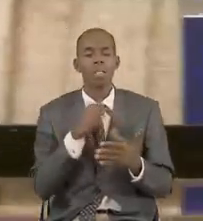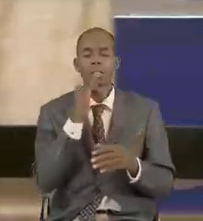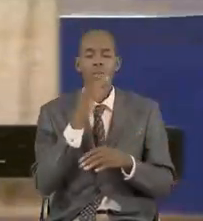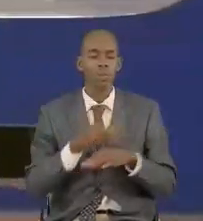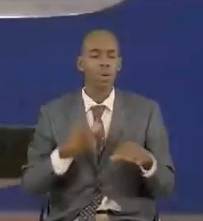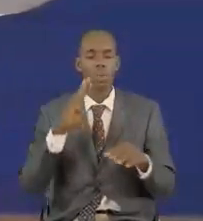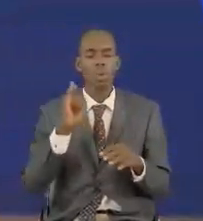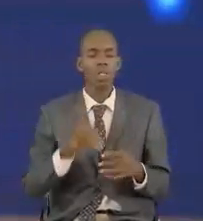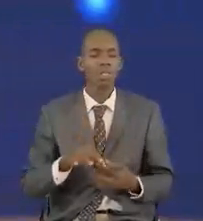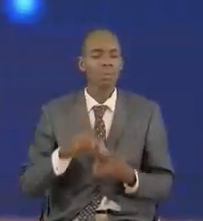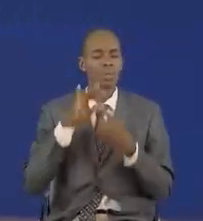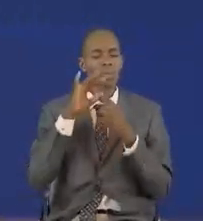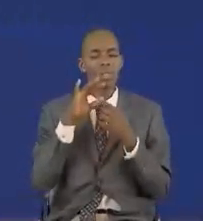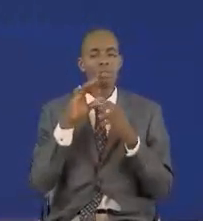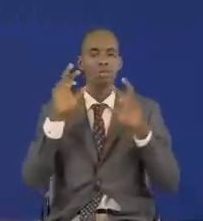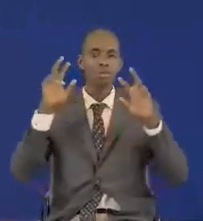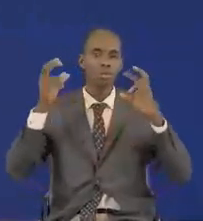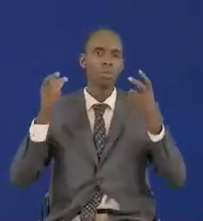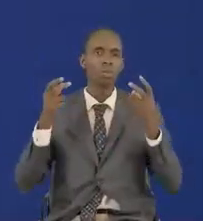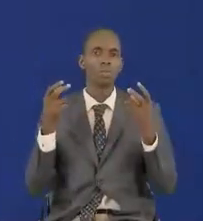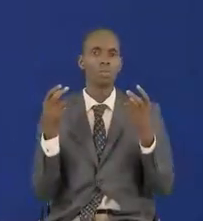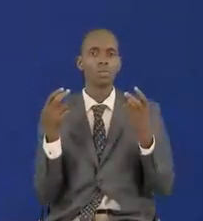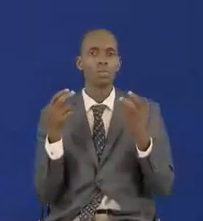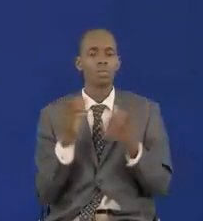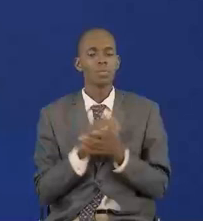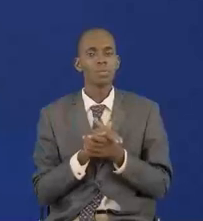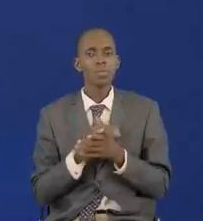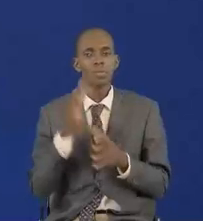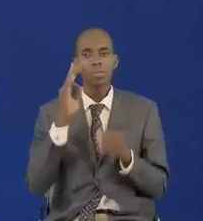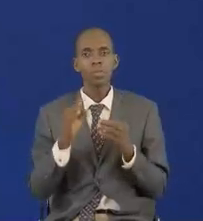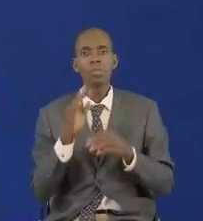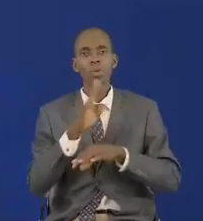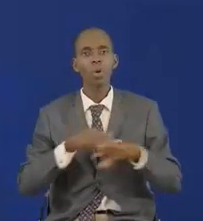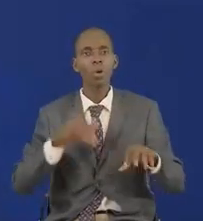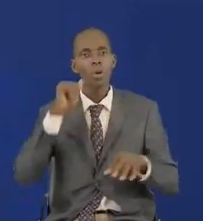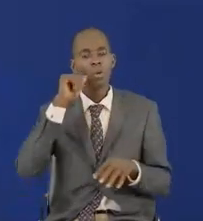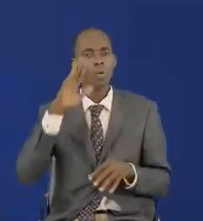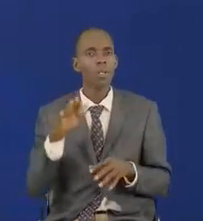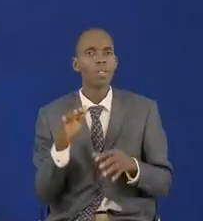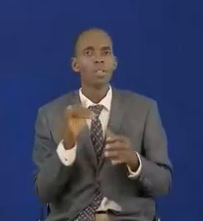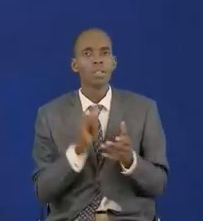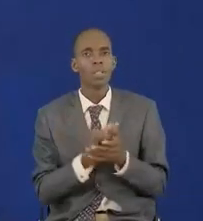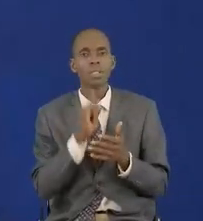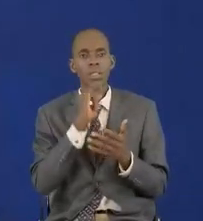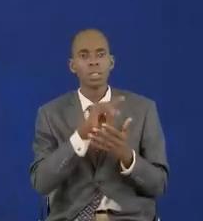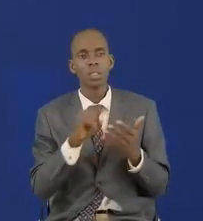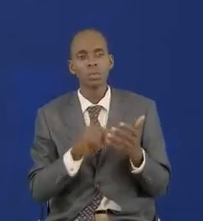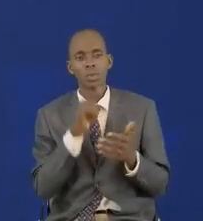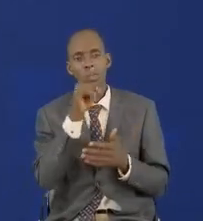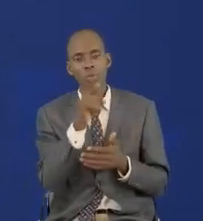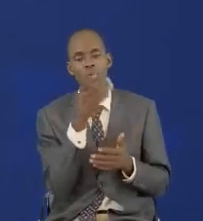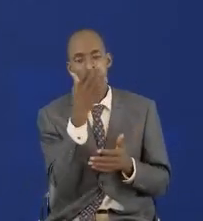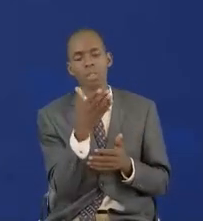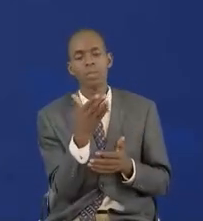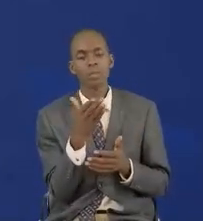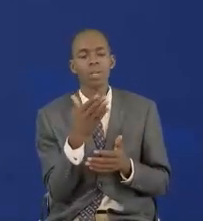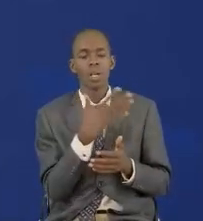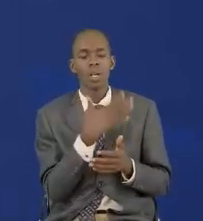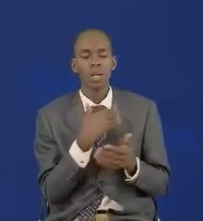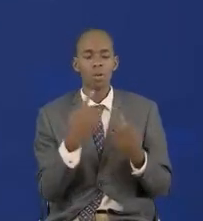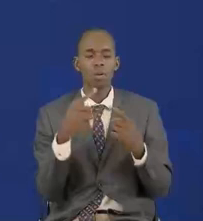il exacte une femme peut-être la femme elle a parmi vous là-bas qui a un titre et